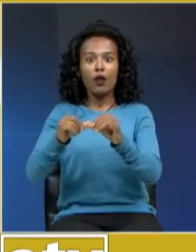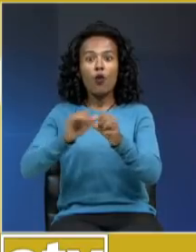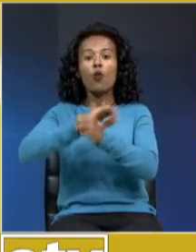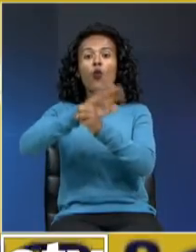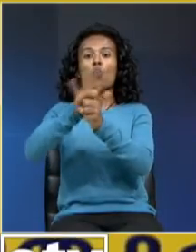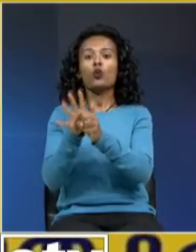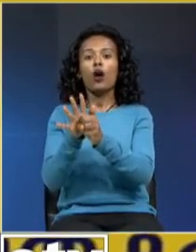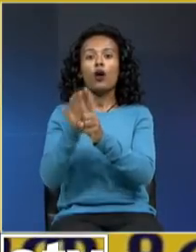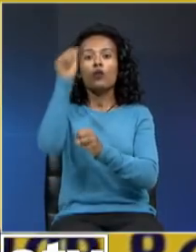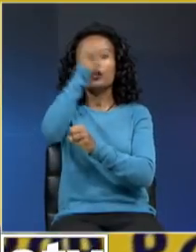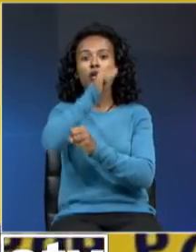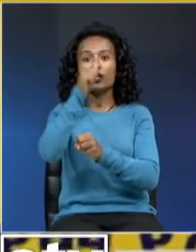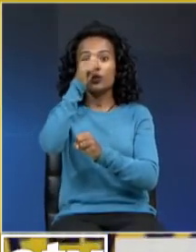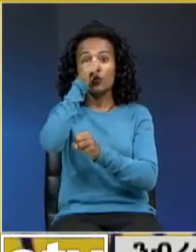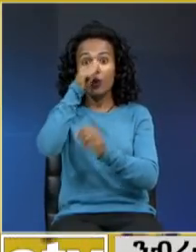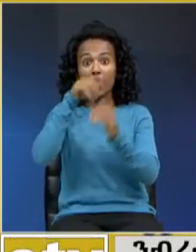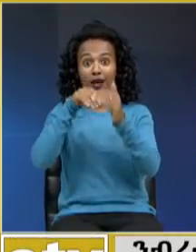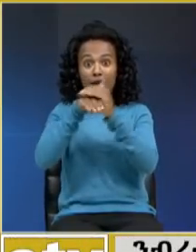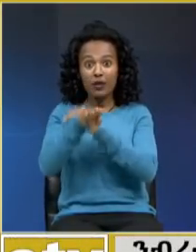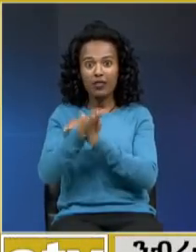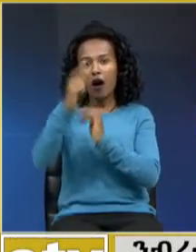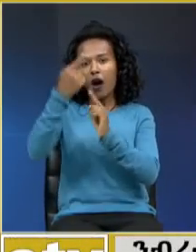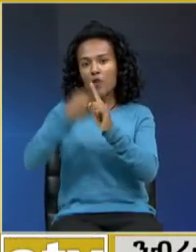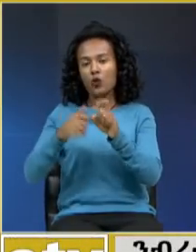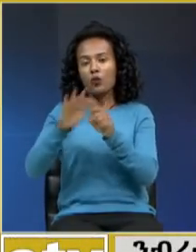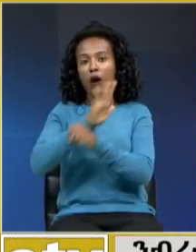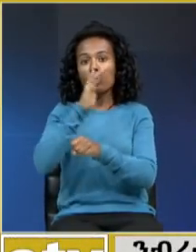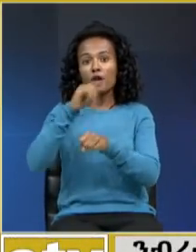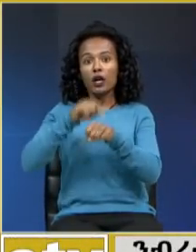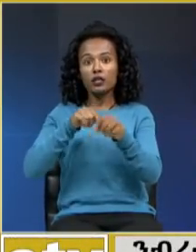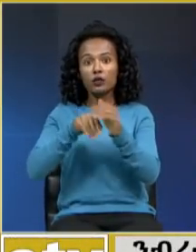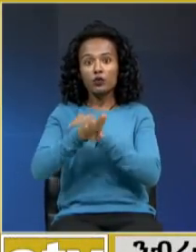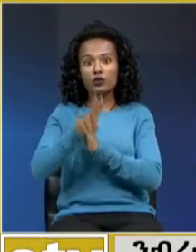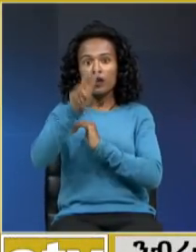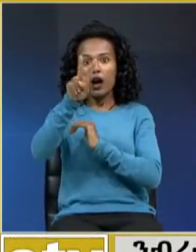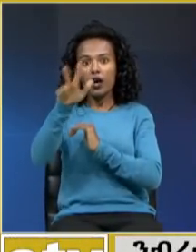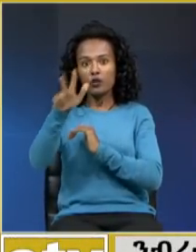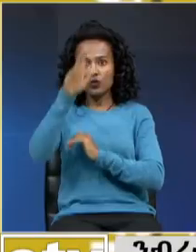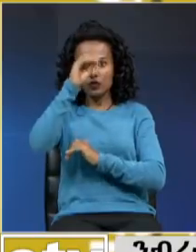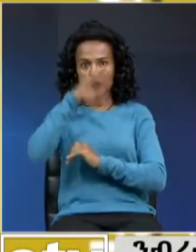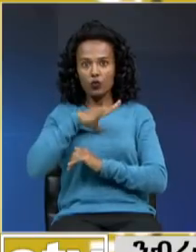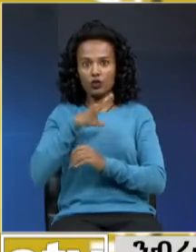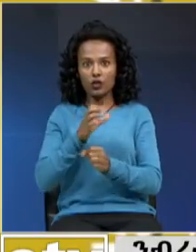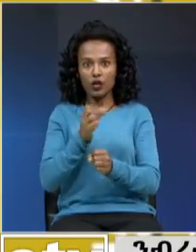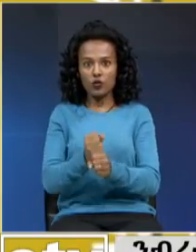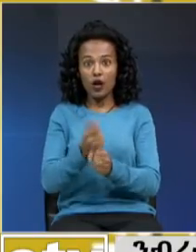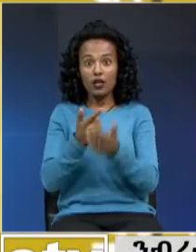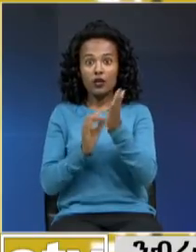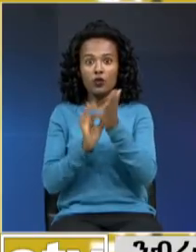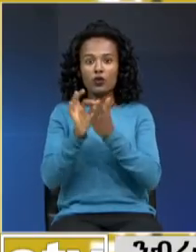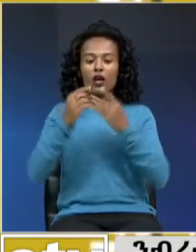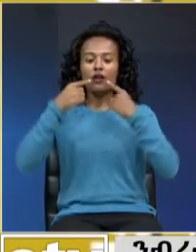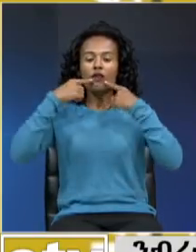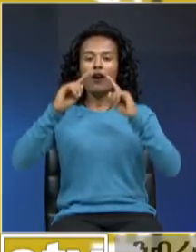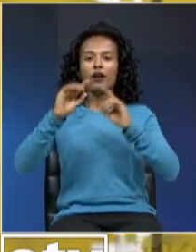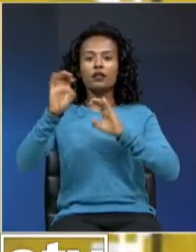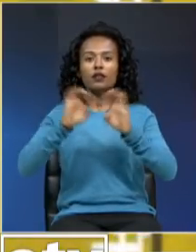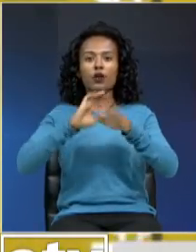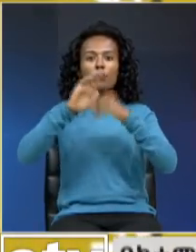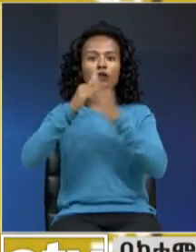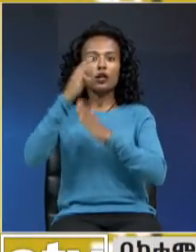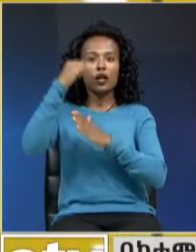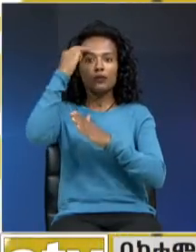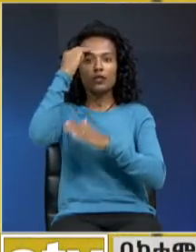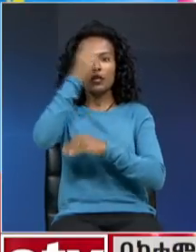ወረርሽኝ ወደ ኢትዮጵያ መግባቱ ከተረጋገጠ አንድ ወር ባልሞላው ጊዜ ውስጥ 23 ዜጎች ተይዘዋል። ይህ ቁጥር ይፋ የተደረገው በጠቅላይ